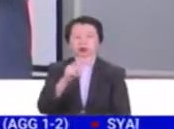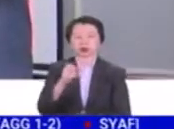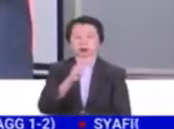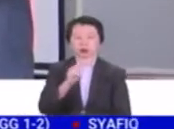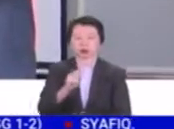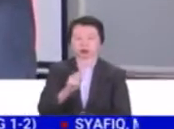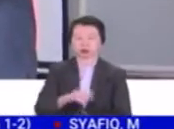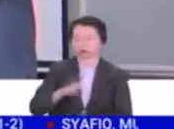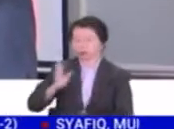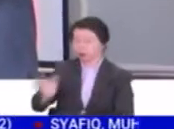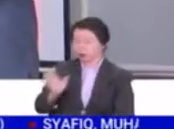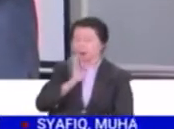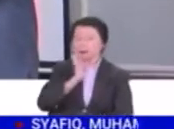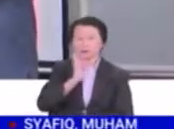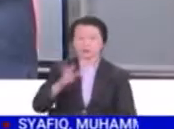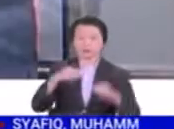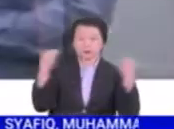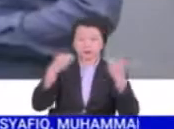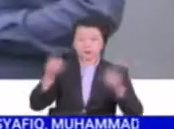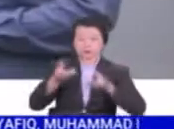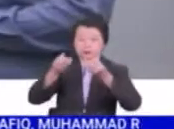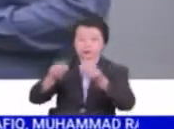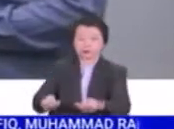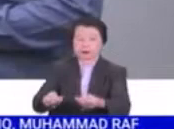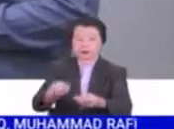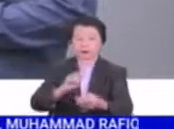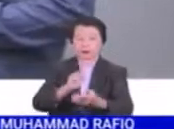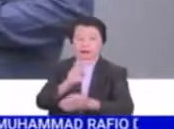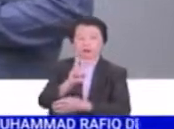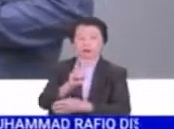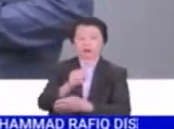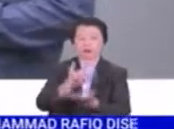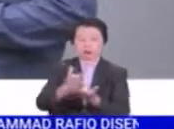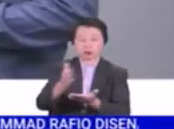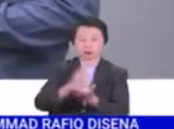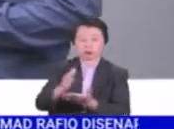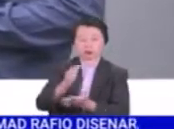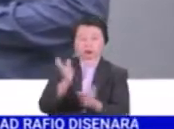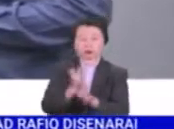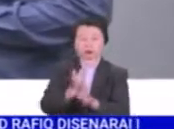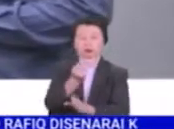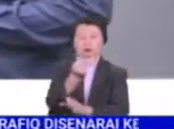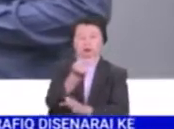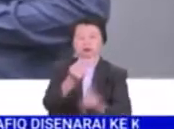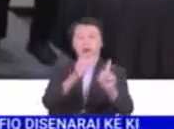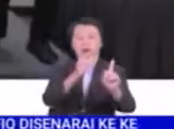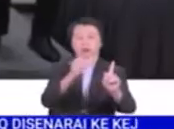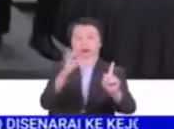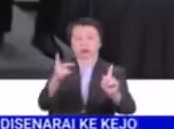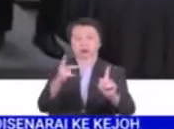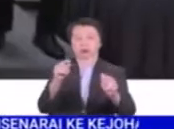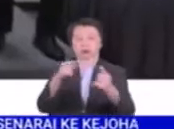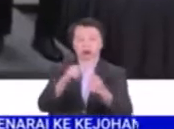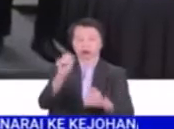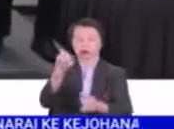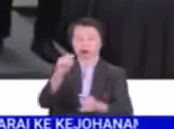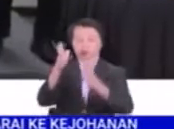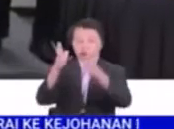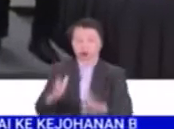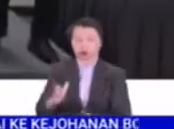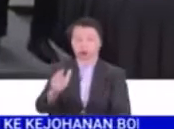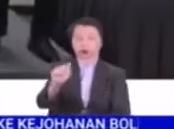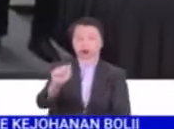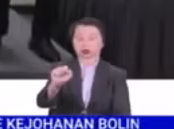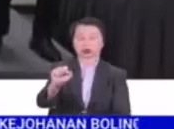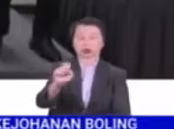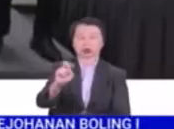Beliau berkata demikian selepas majlis penyerahan Food Motor melalui wakalah agihan Zakat Agrobank bernilai RM100,000 kepada 10 asnaf.